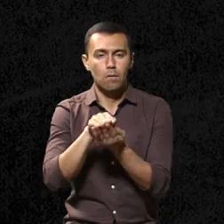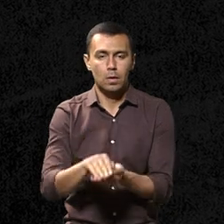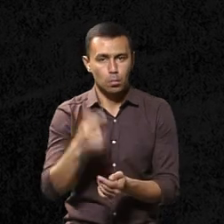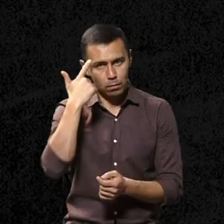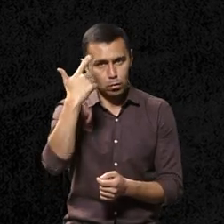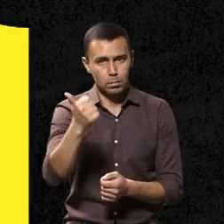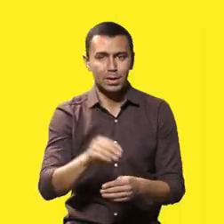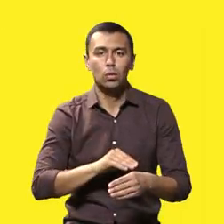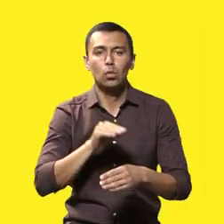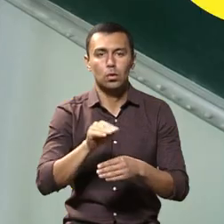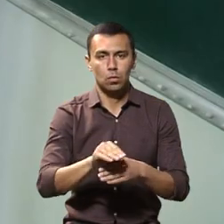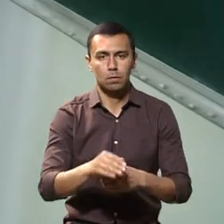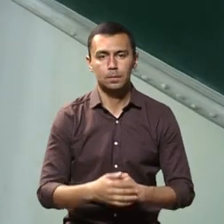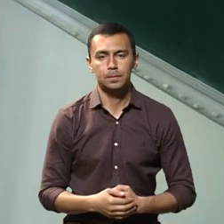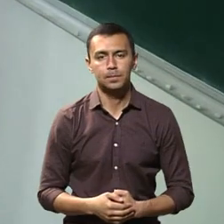повідомлять додатково.